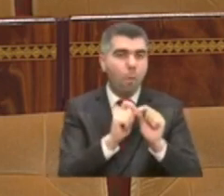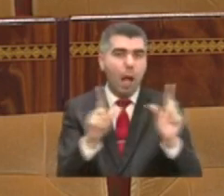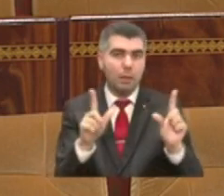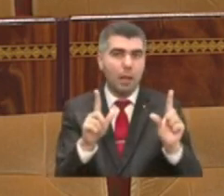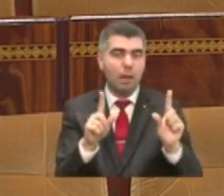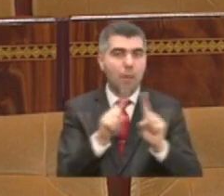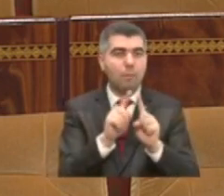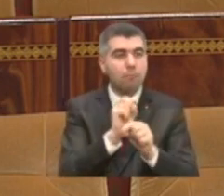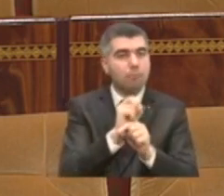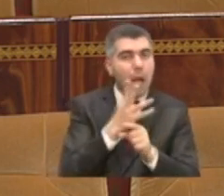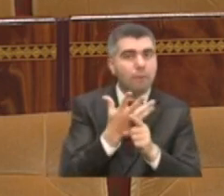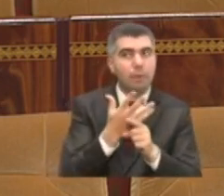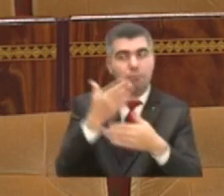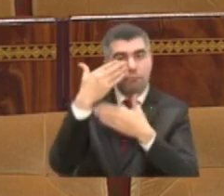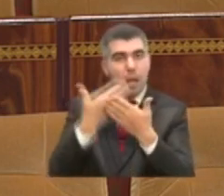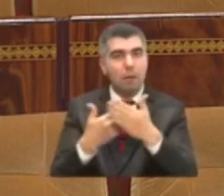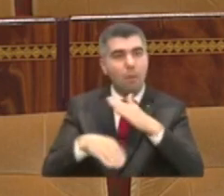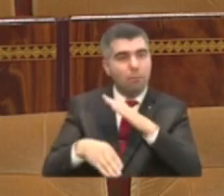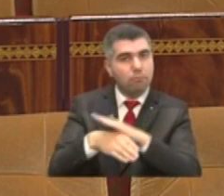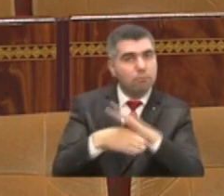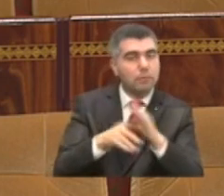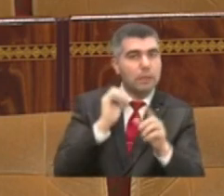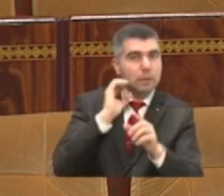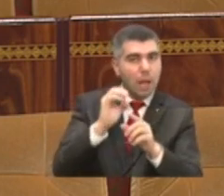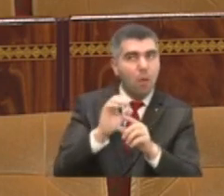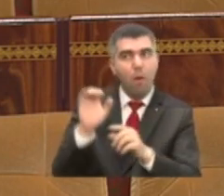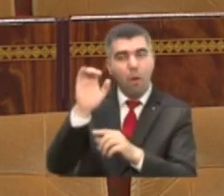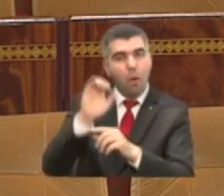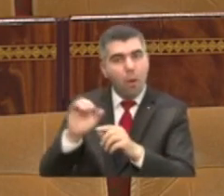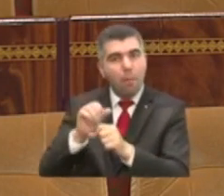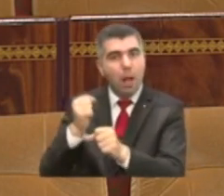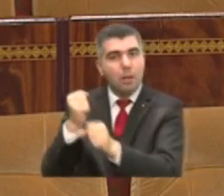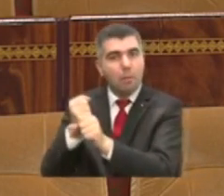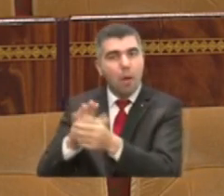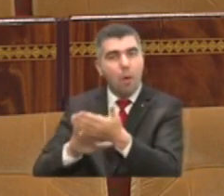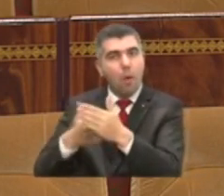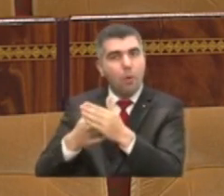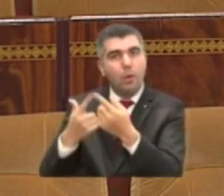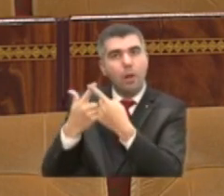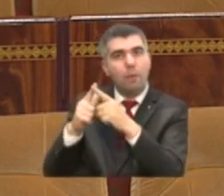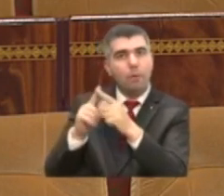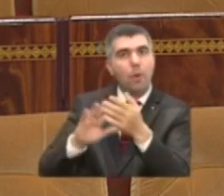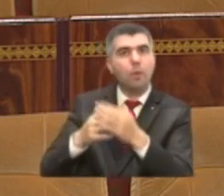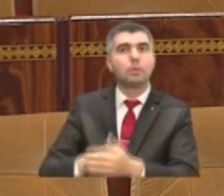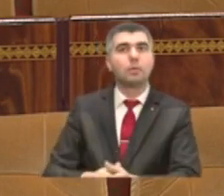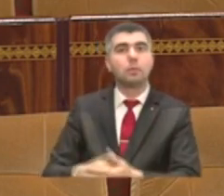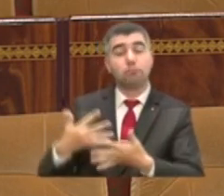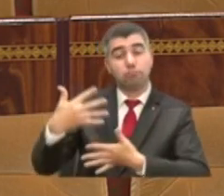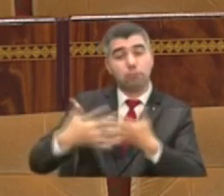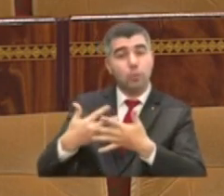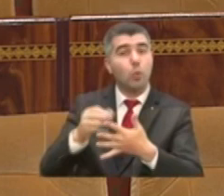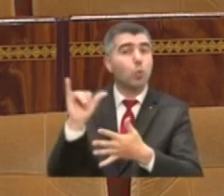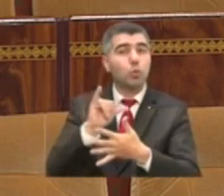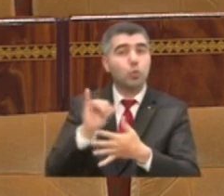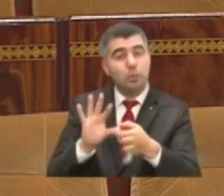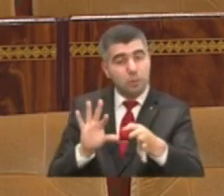لدى الحكومة تصور لإصلاح شامل لمنظومة الهجرة بمختلف جوانبها وأبعادها؟ وأي شراكة